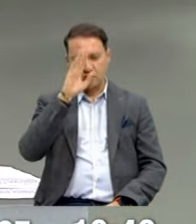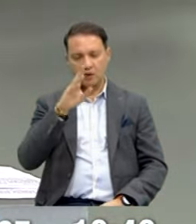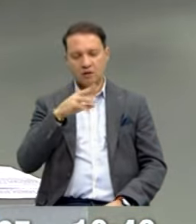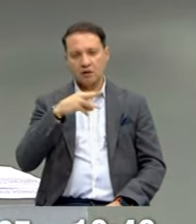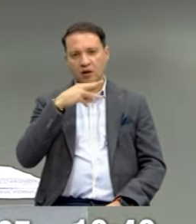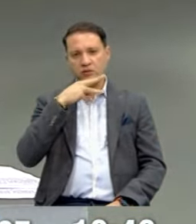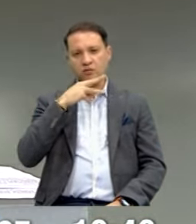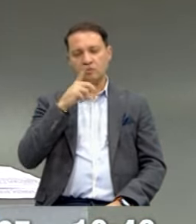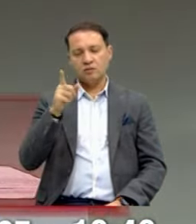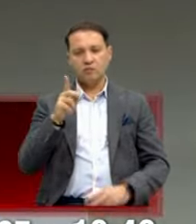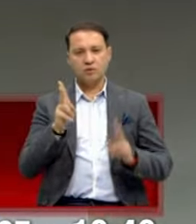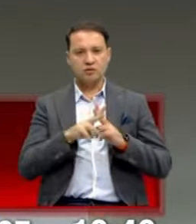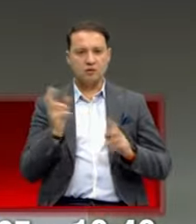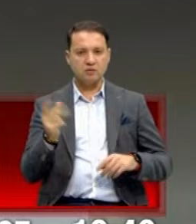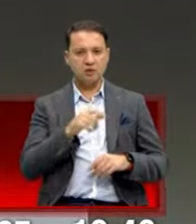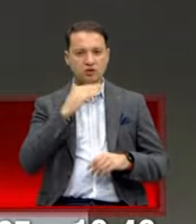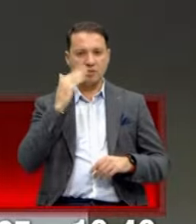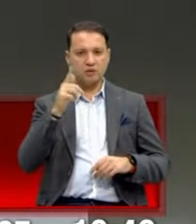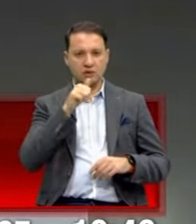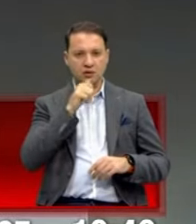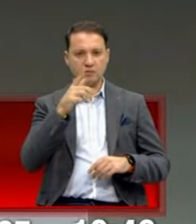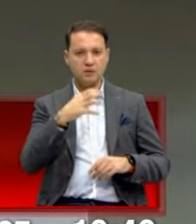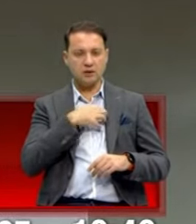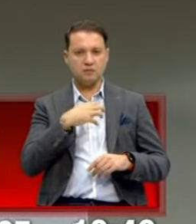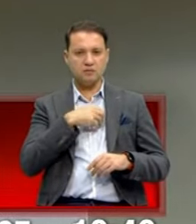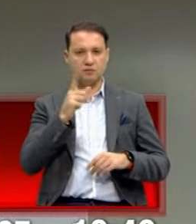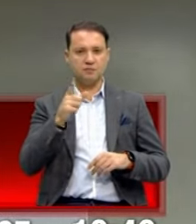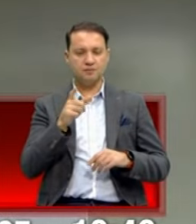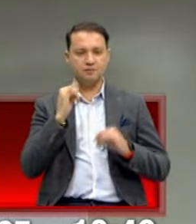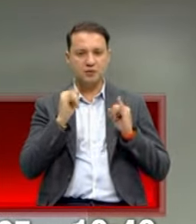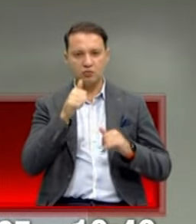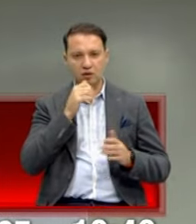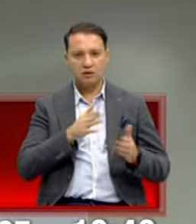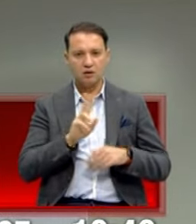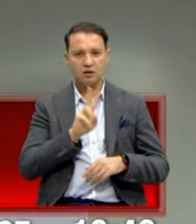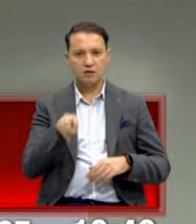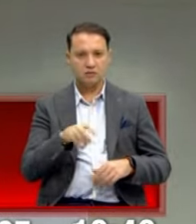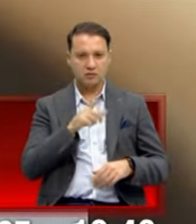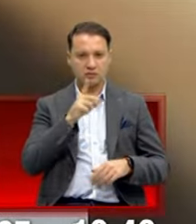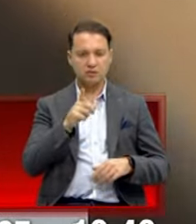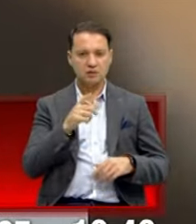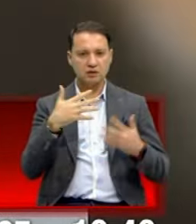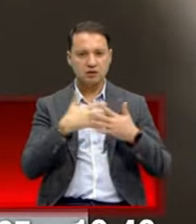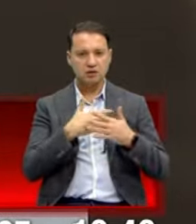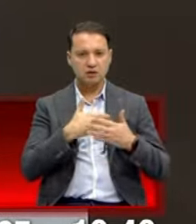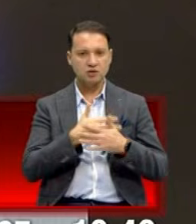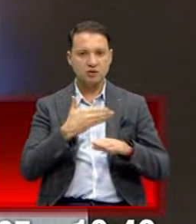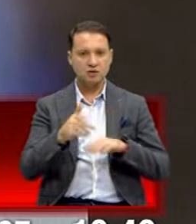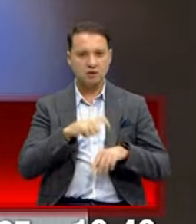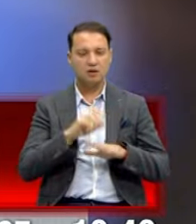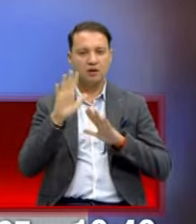İstanbul Esenyurt'ta polisten kaçan yabancı uyruklu kişi kendini atık su akan dere yatağına attı. Geç saatlere kadar